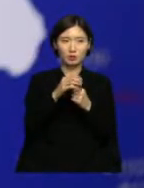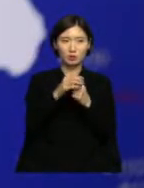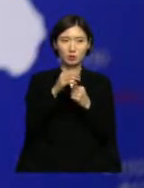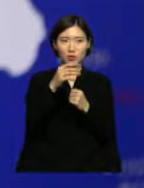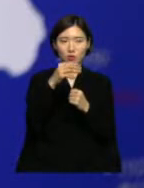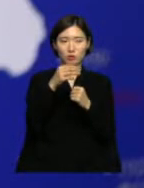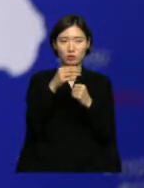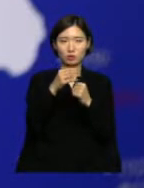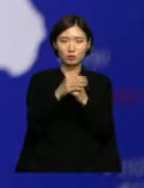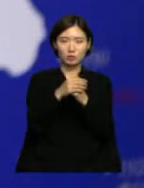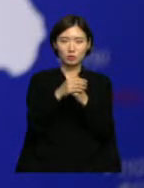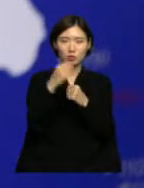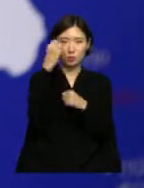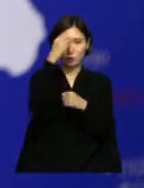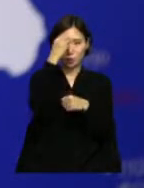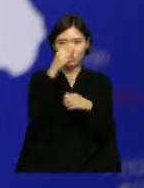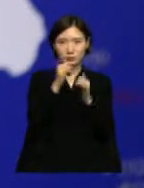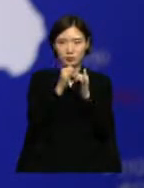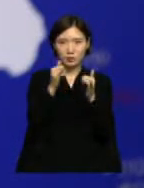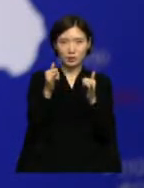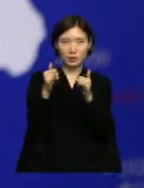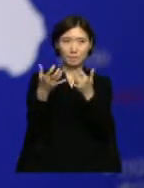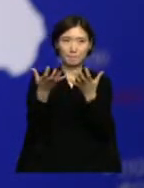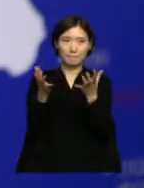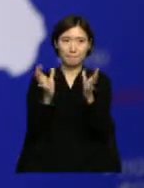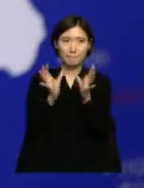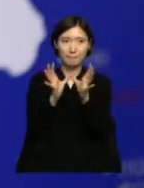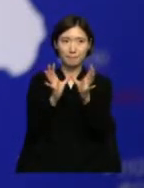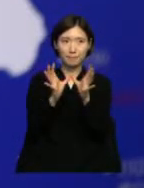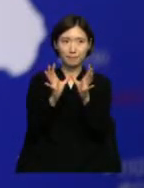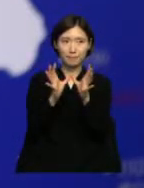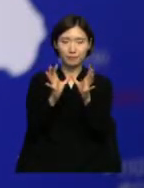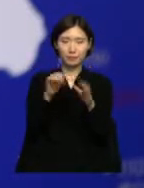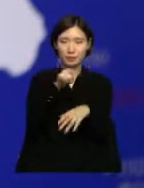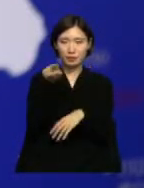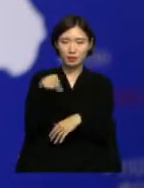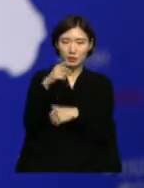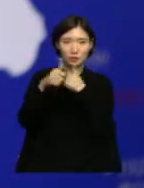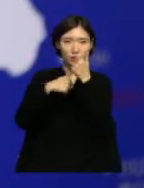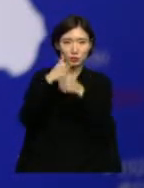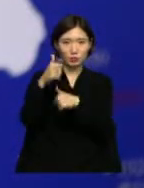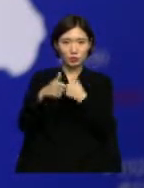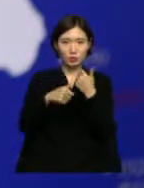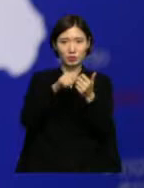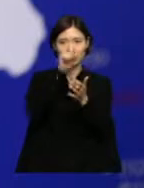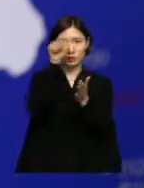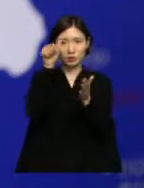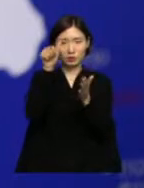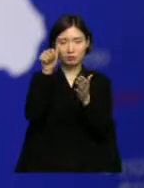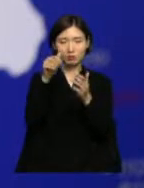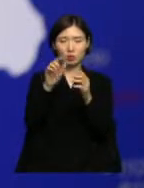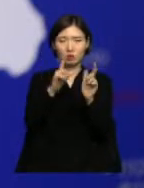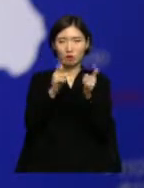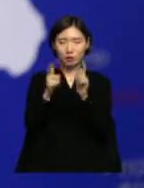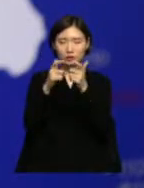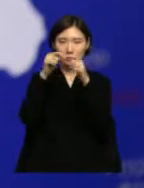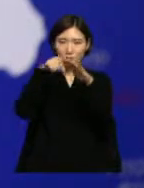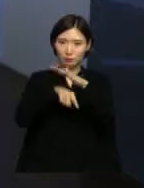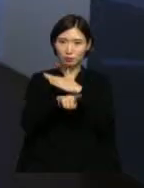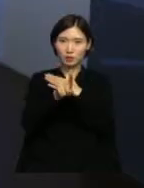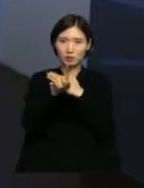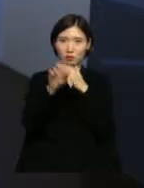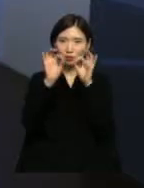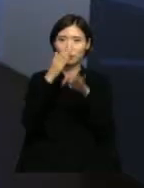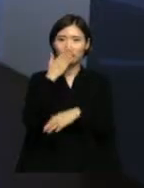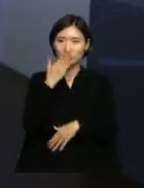분들의 일대기와 우리가 배우지 않는 그분들의 선조 이야기들까지 볼 수 있어서 좀 더 깊이 공부할 수 있었던 것